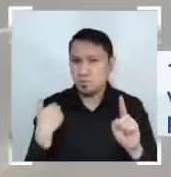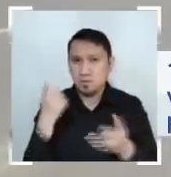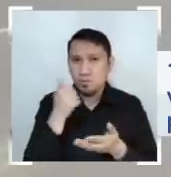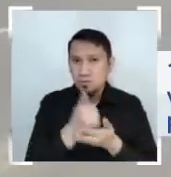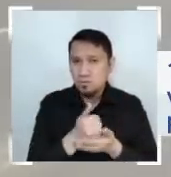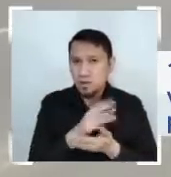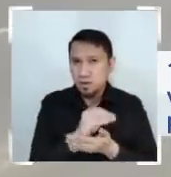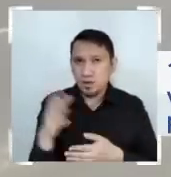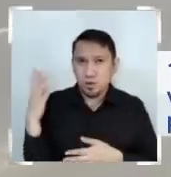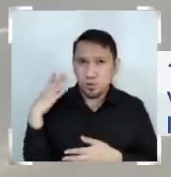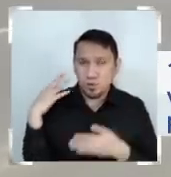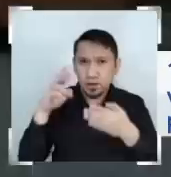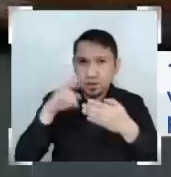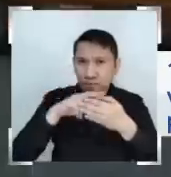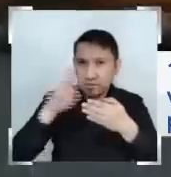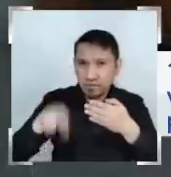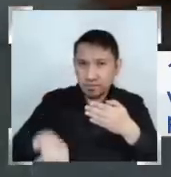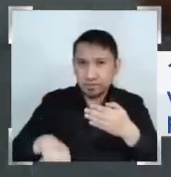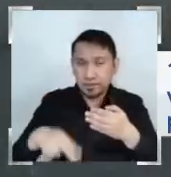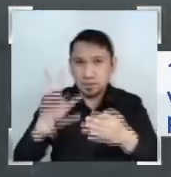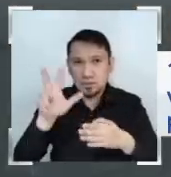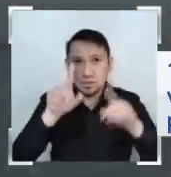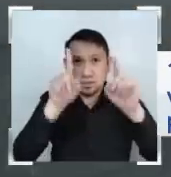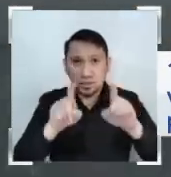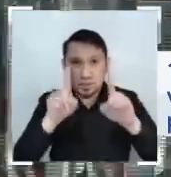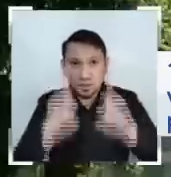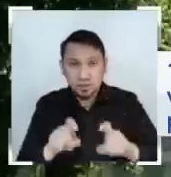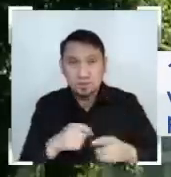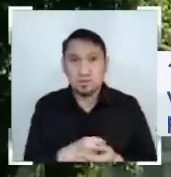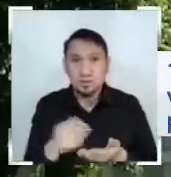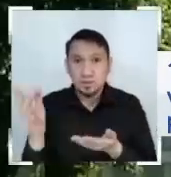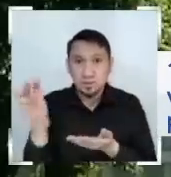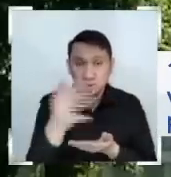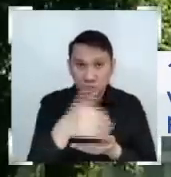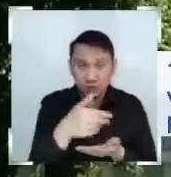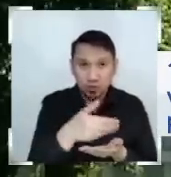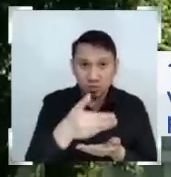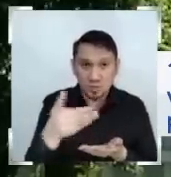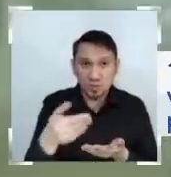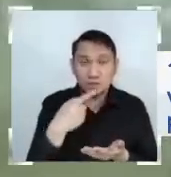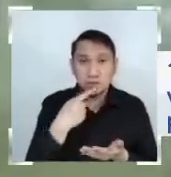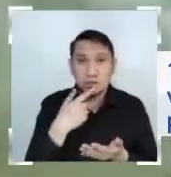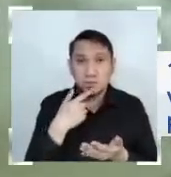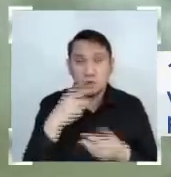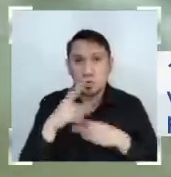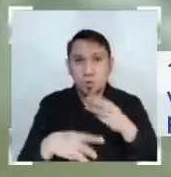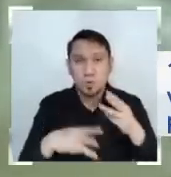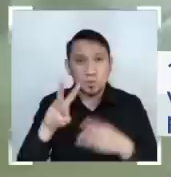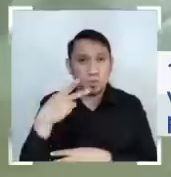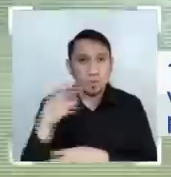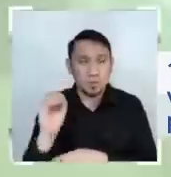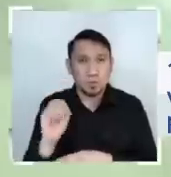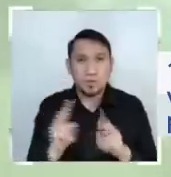ang resulta ng 3 tests gamit ang mga nakolektang specimen. Ayon sa World Health Organization, very rare